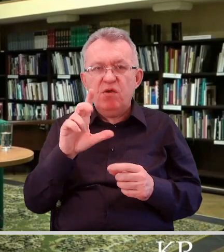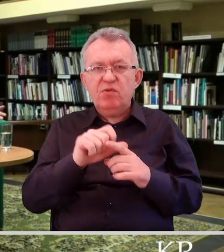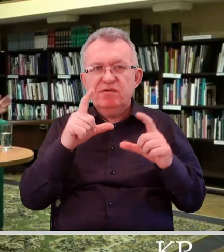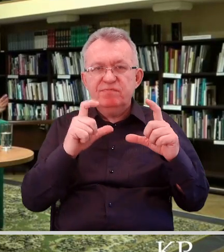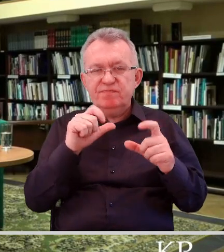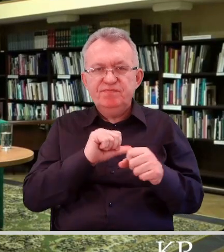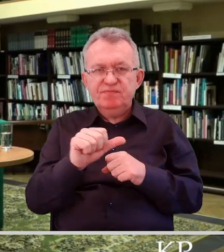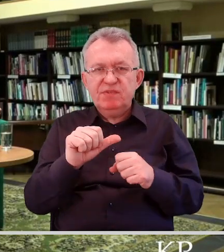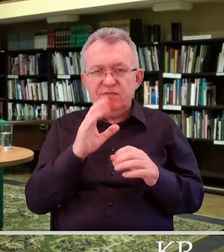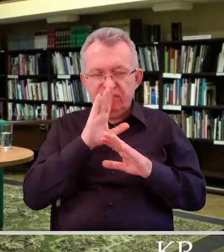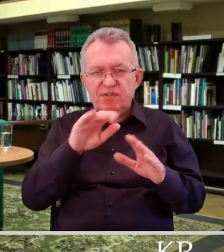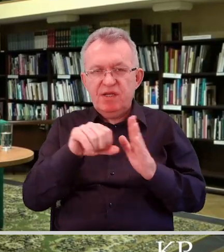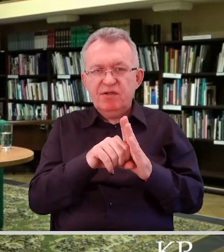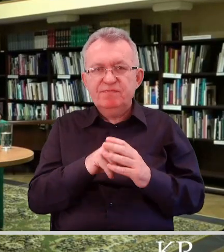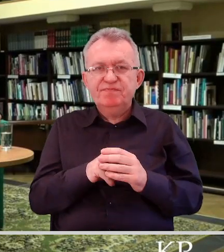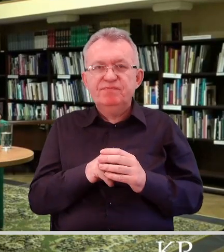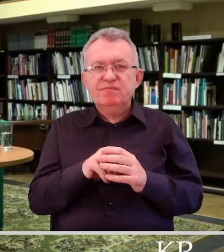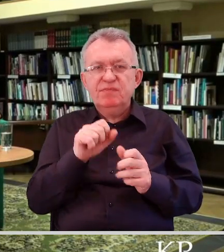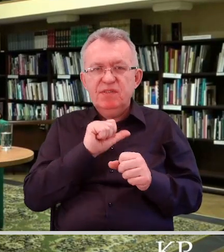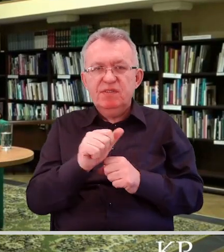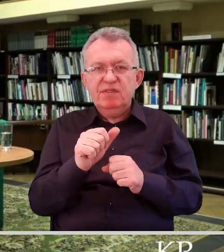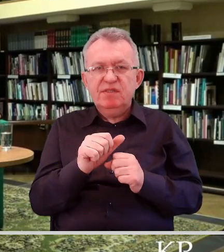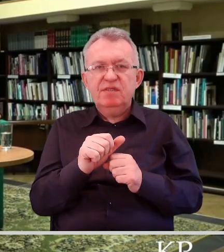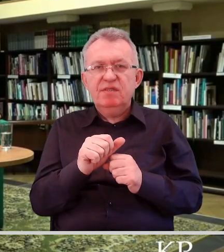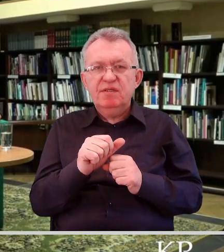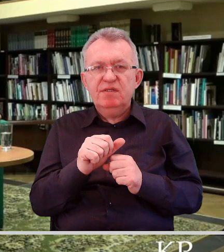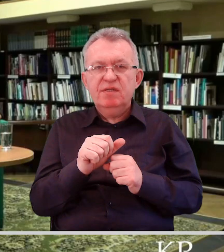fotografiach, wszędzie się pojawiała jako właśnie ta